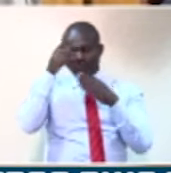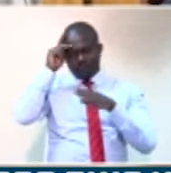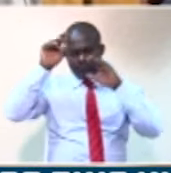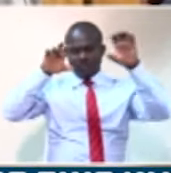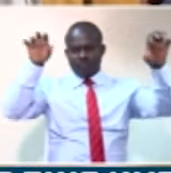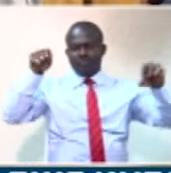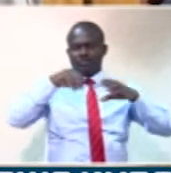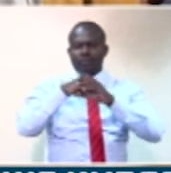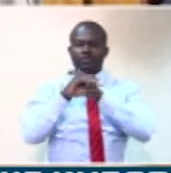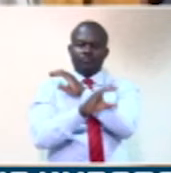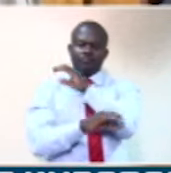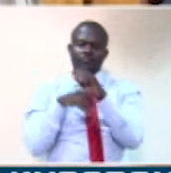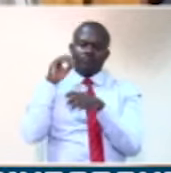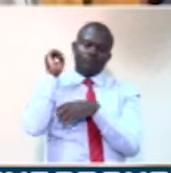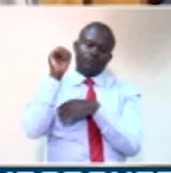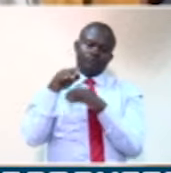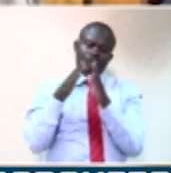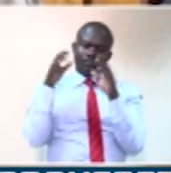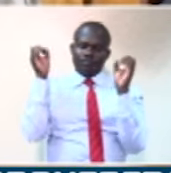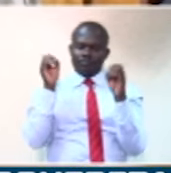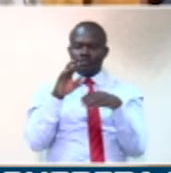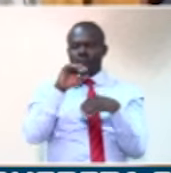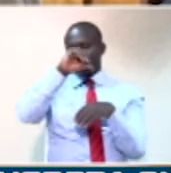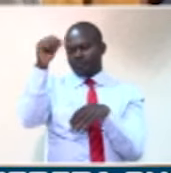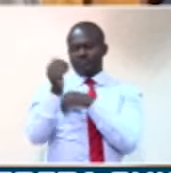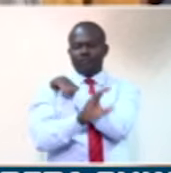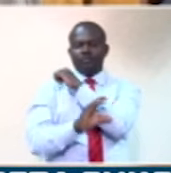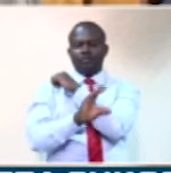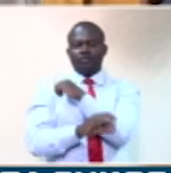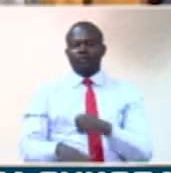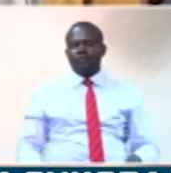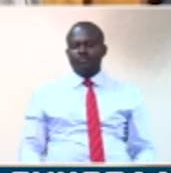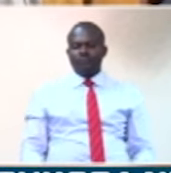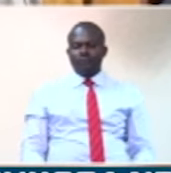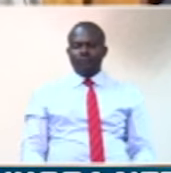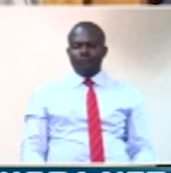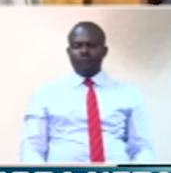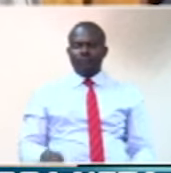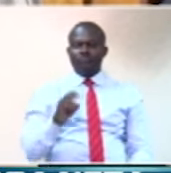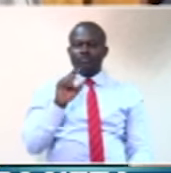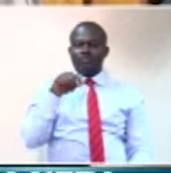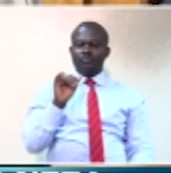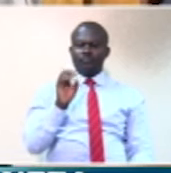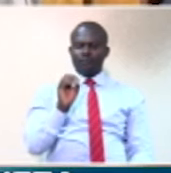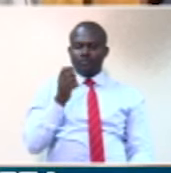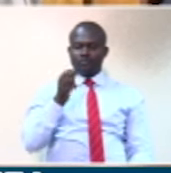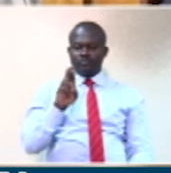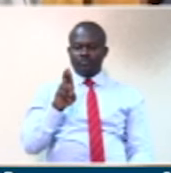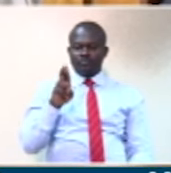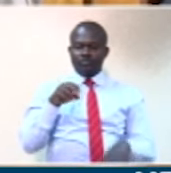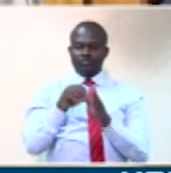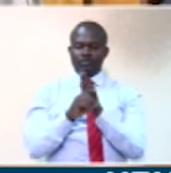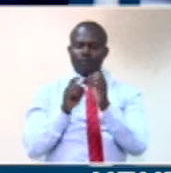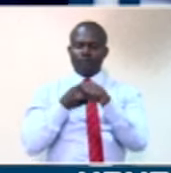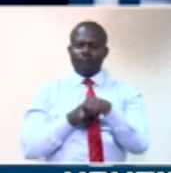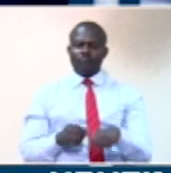hino mu gihugu kure haba mu mujyi wa Kigali ndetse no hanze y'u Rwanda. Marushima na pyo televiziyo Rwanda mu karere